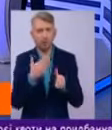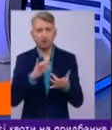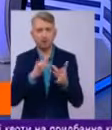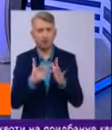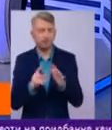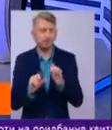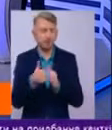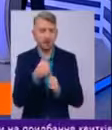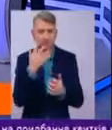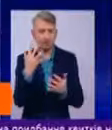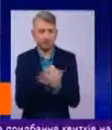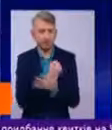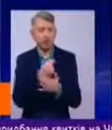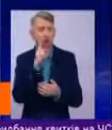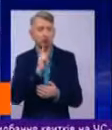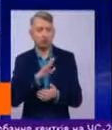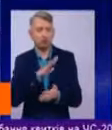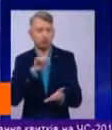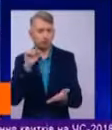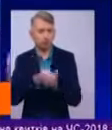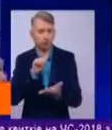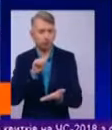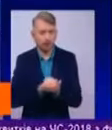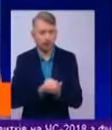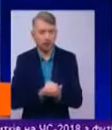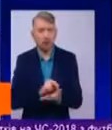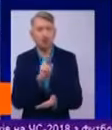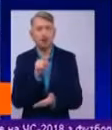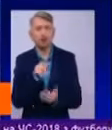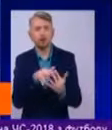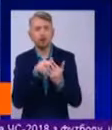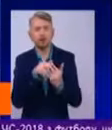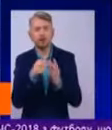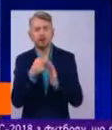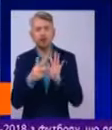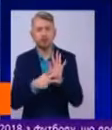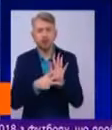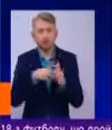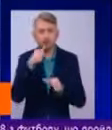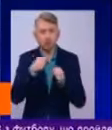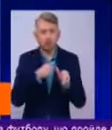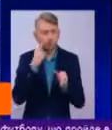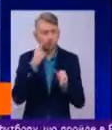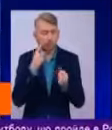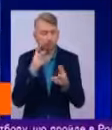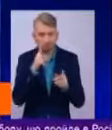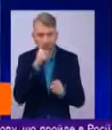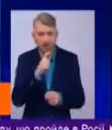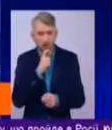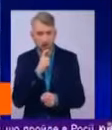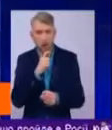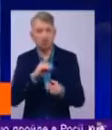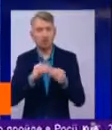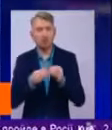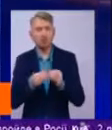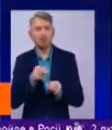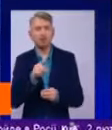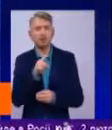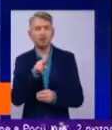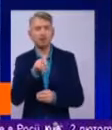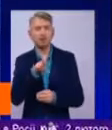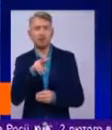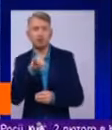яку можна було зручно роздрукувати. От, але як вони воювали у 18-му році, по ній не ясно. Проблема передовсім з петлюрою. Коли